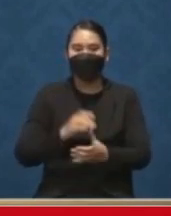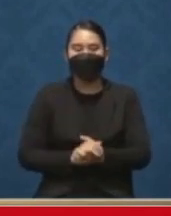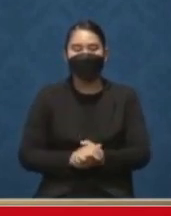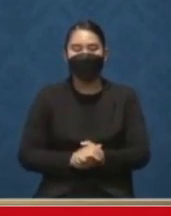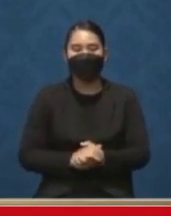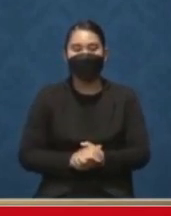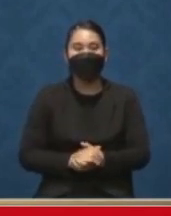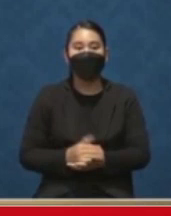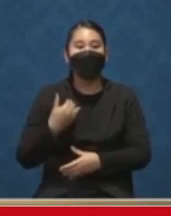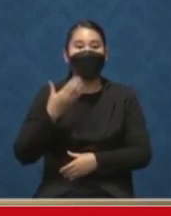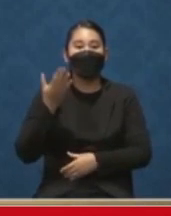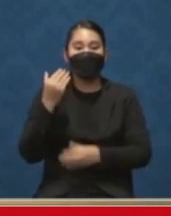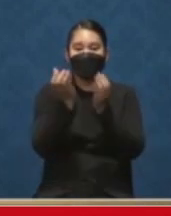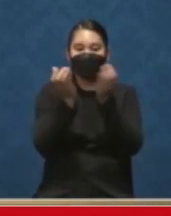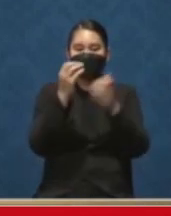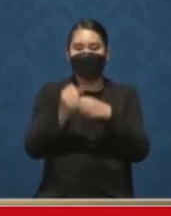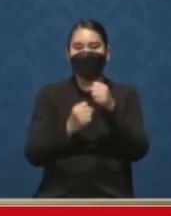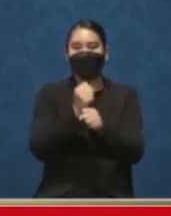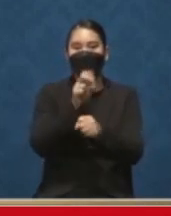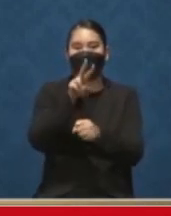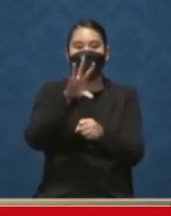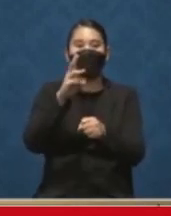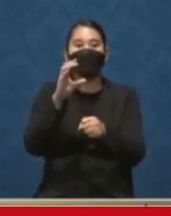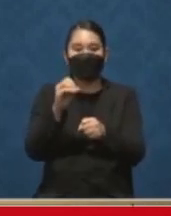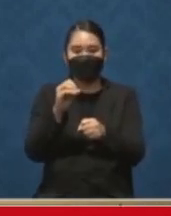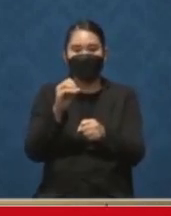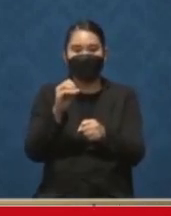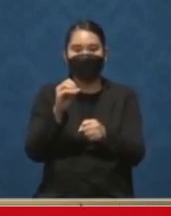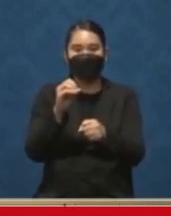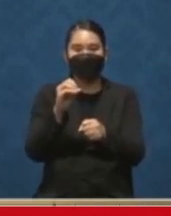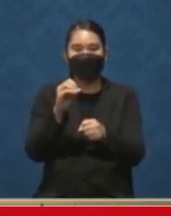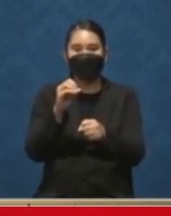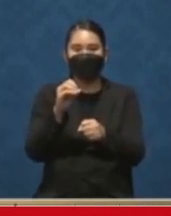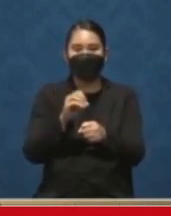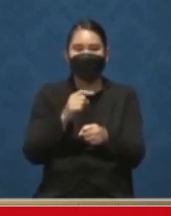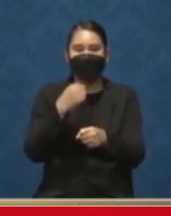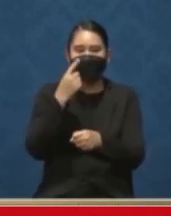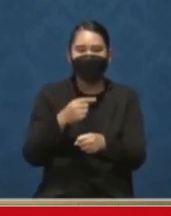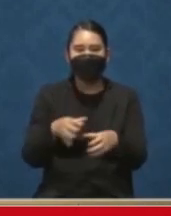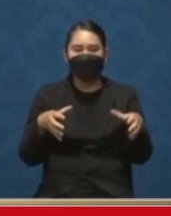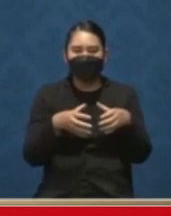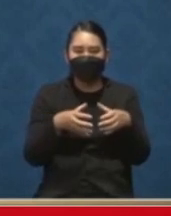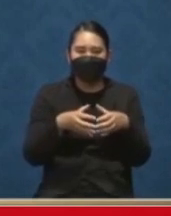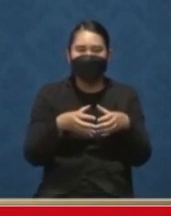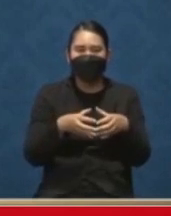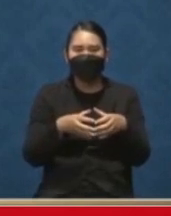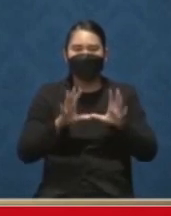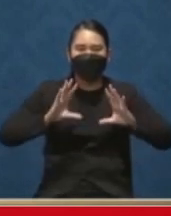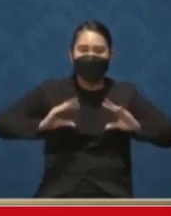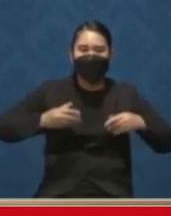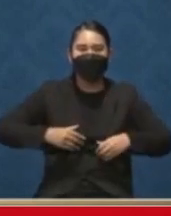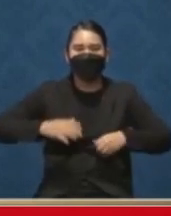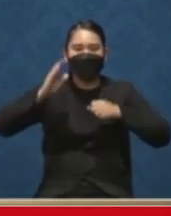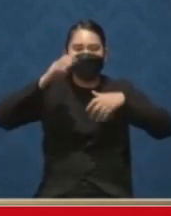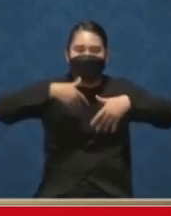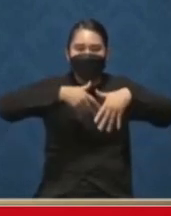ที่มาก็อย่างที่ผมว่านะครับตอนนั้นน่ะก่อนจะมาเป็นรัฐธรรมนูญเนี่ยโอ้โหมันฝ่ายที่ไม่เห็นด้วยเนี่ยรณรงค์แทบไม่ได้เล